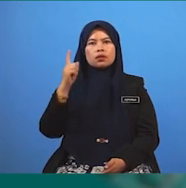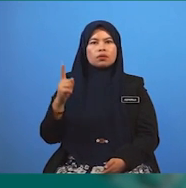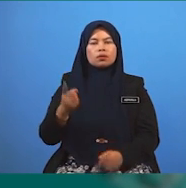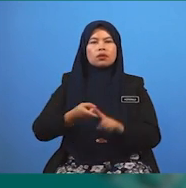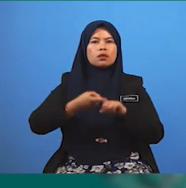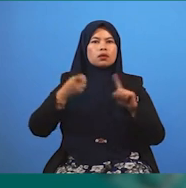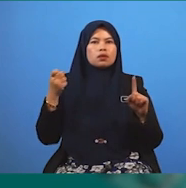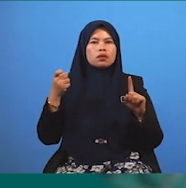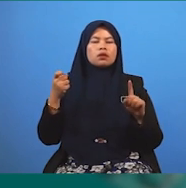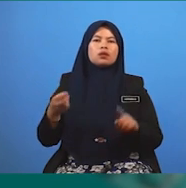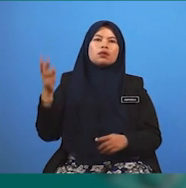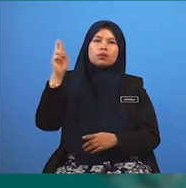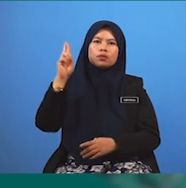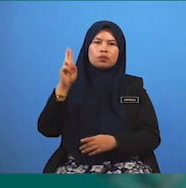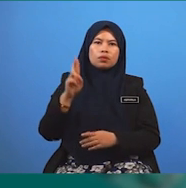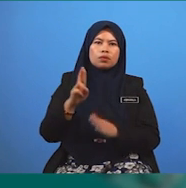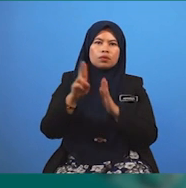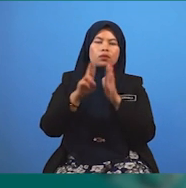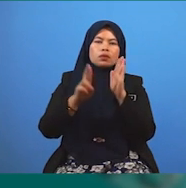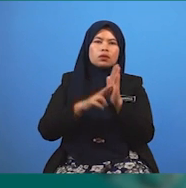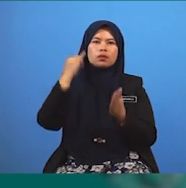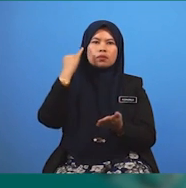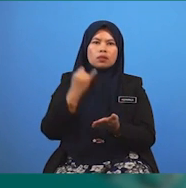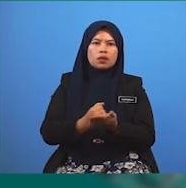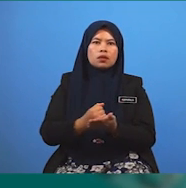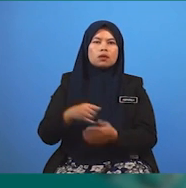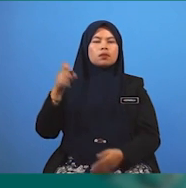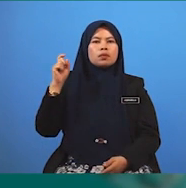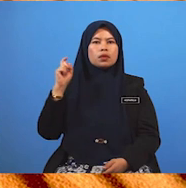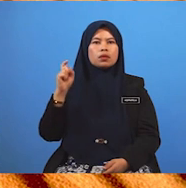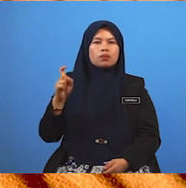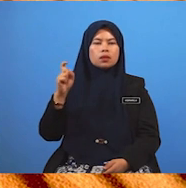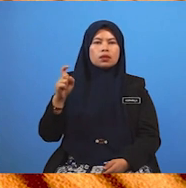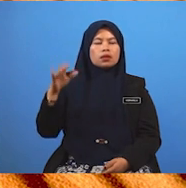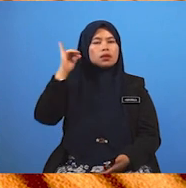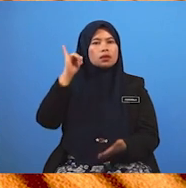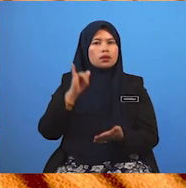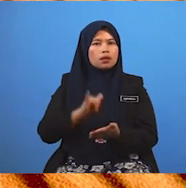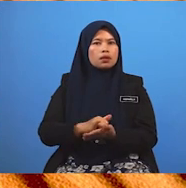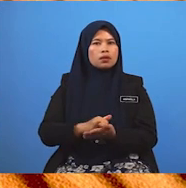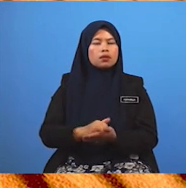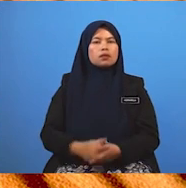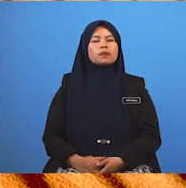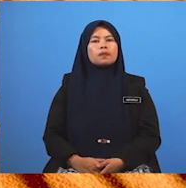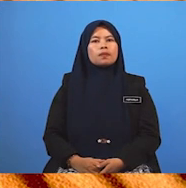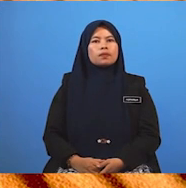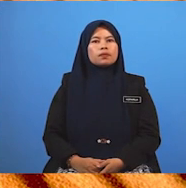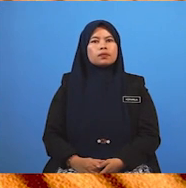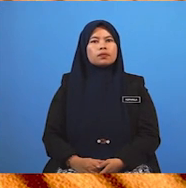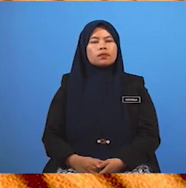yakini dan kufur jika mengingkarinya. Murid-murid sekalian, sebelum berlakunya